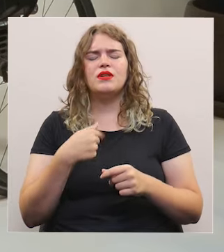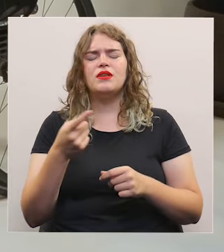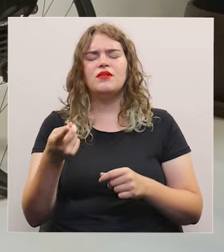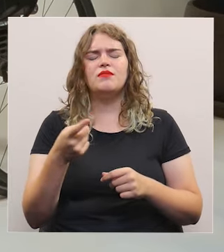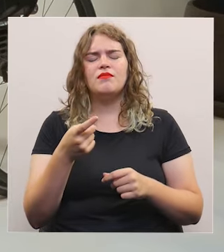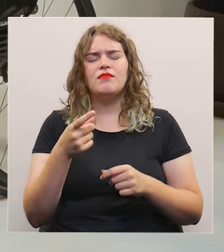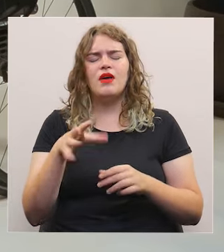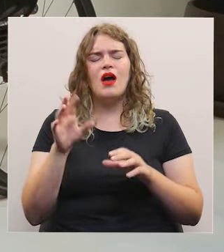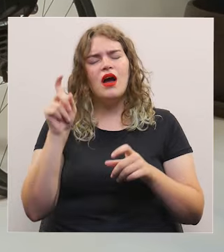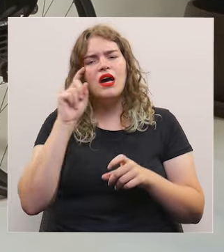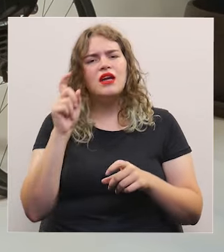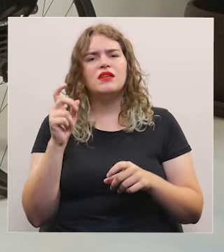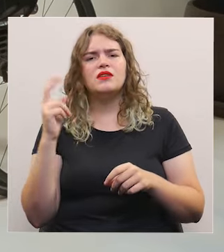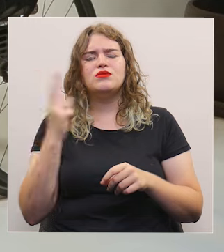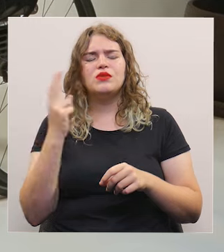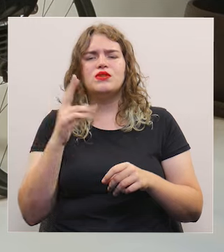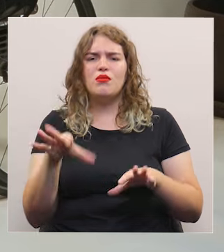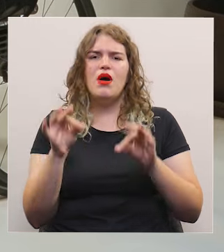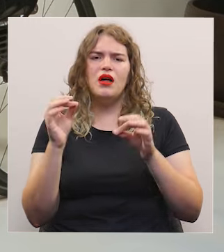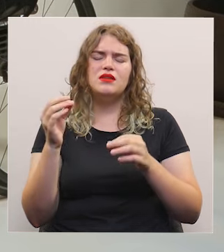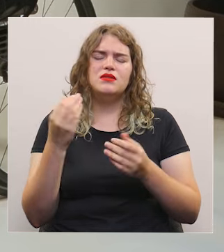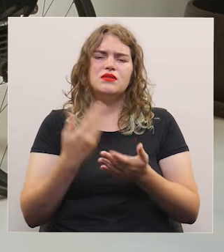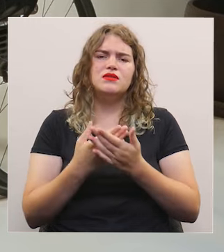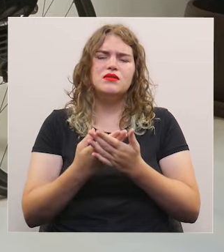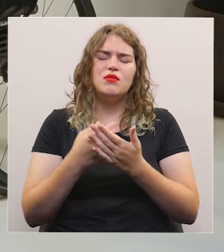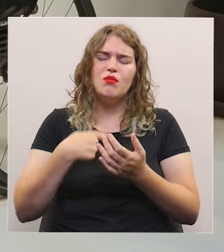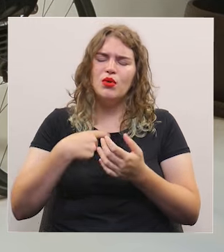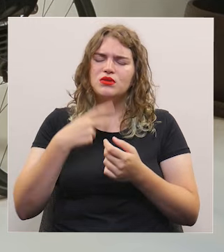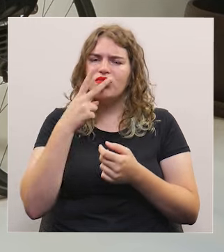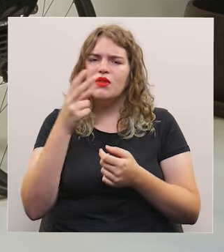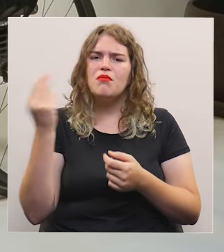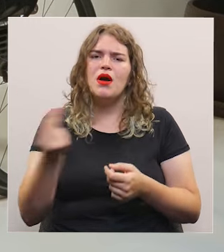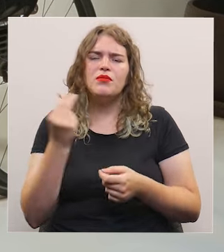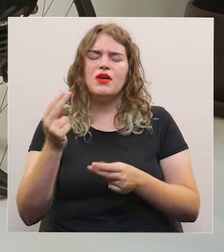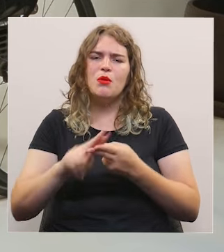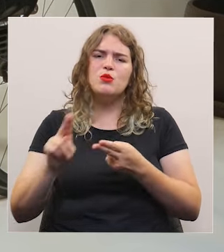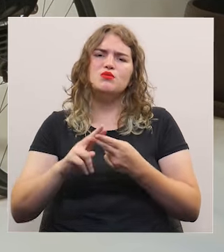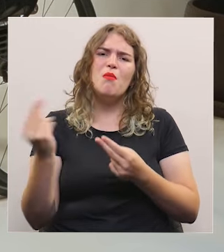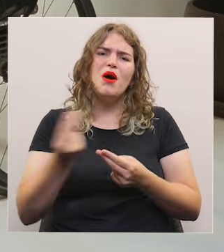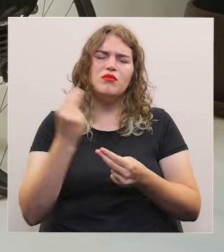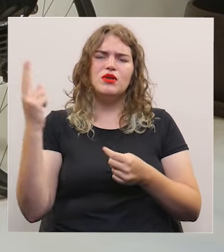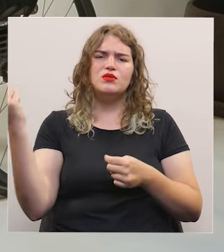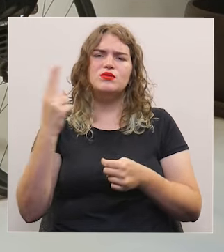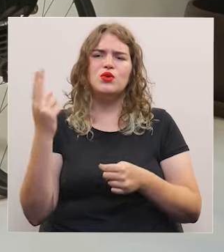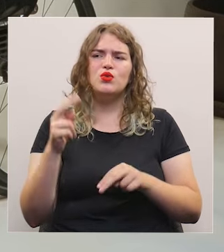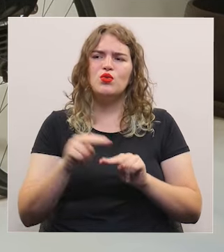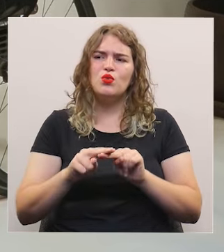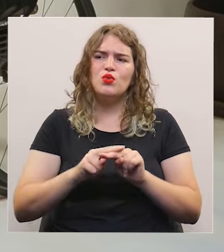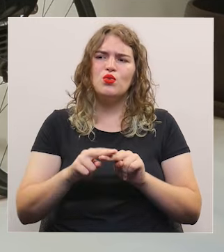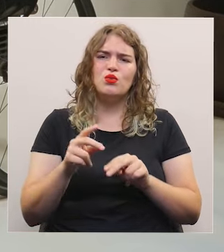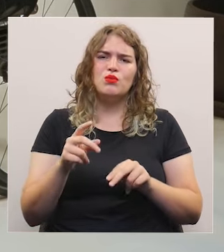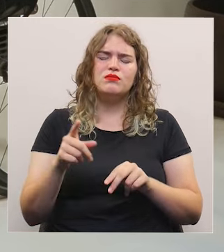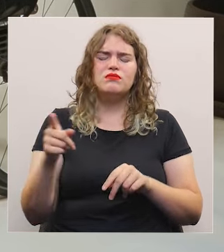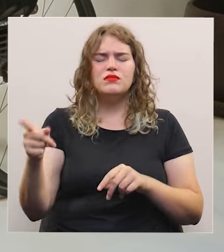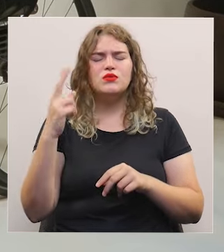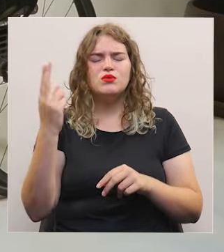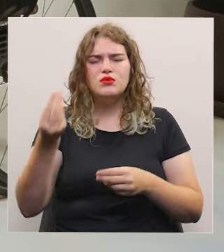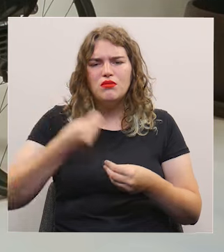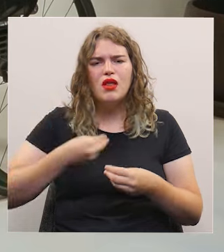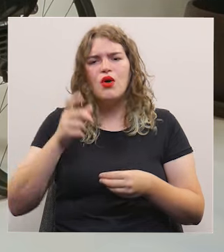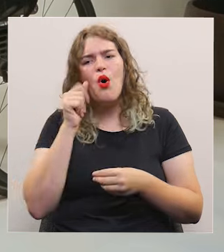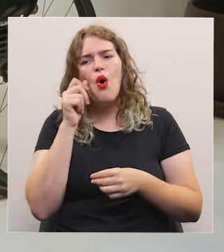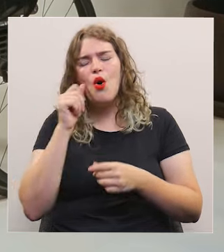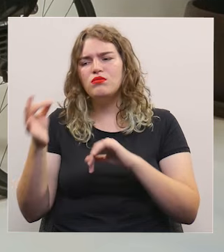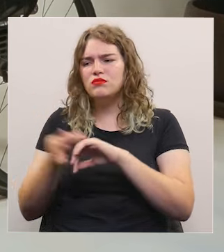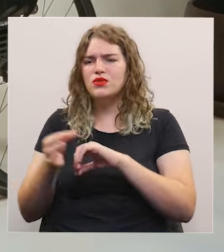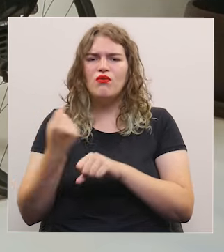acum Dumnezeu să-l cunosc mai bine pe el și l-am cunoscut și acum în suferință cât ce om este, ce om mi-a dat și ce sos mi-a dat